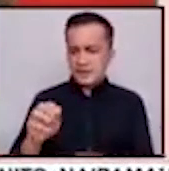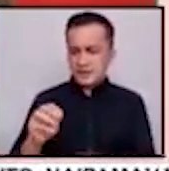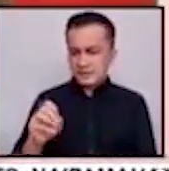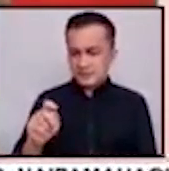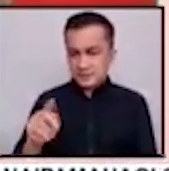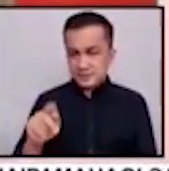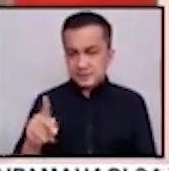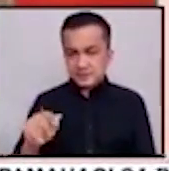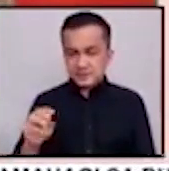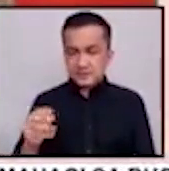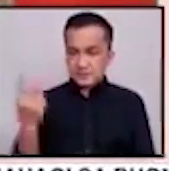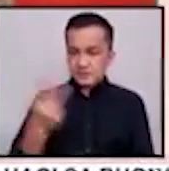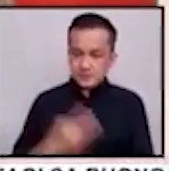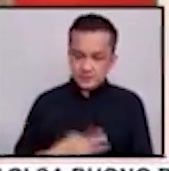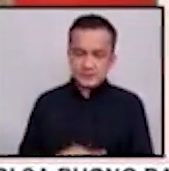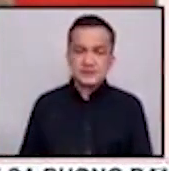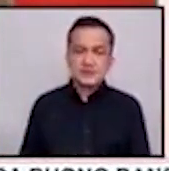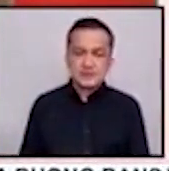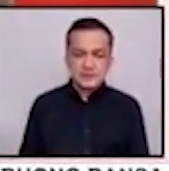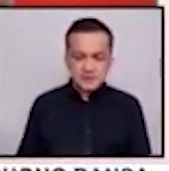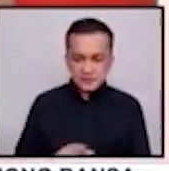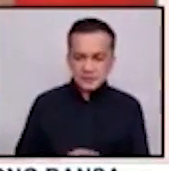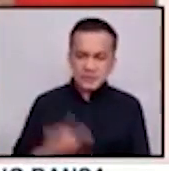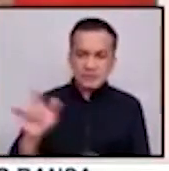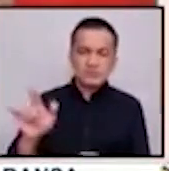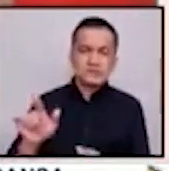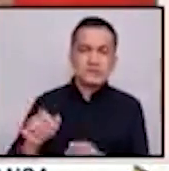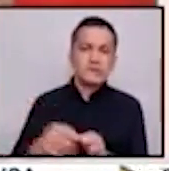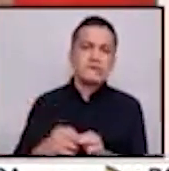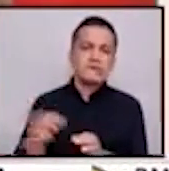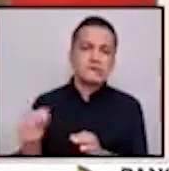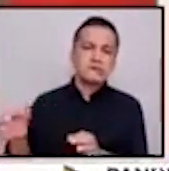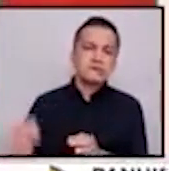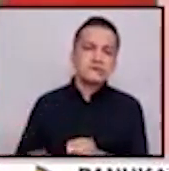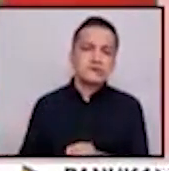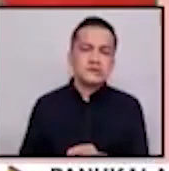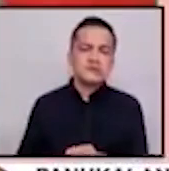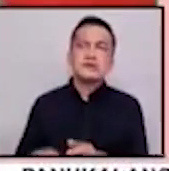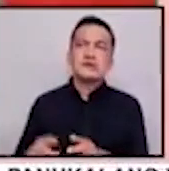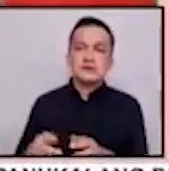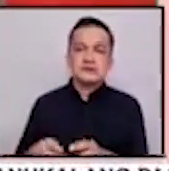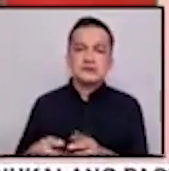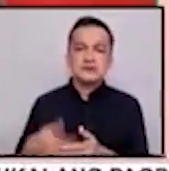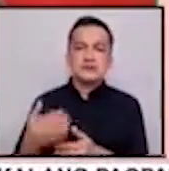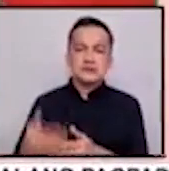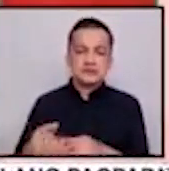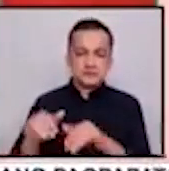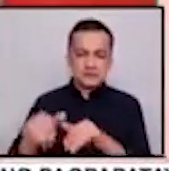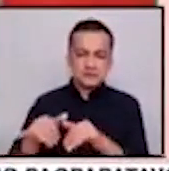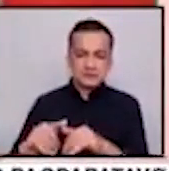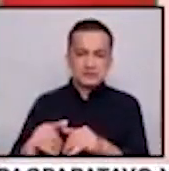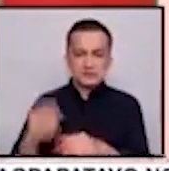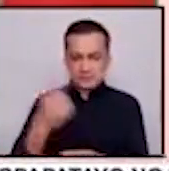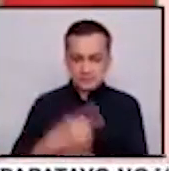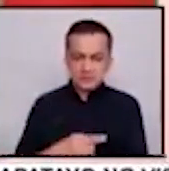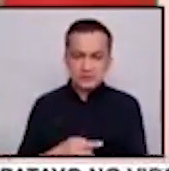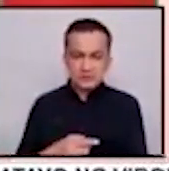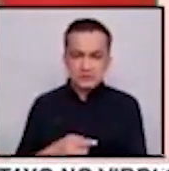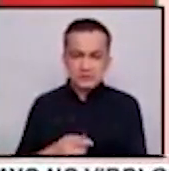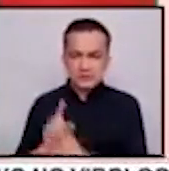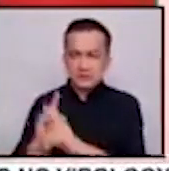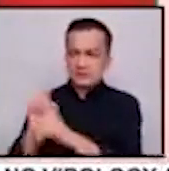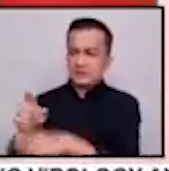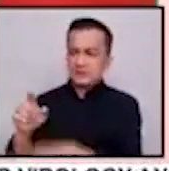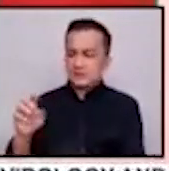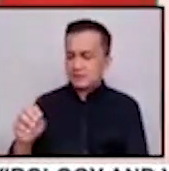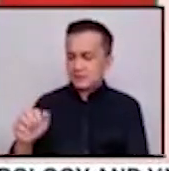Then, yung flight ko na-rebook. So, I had to stay another day and napadpad pa kami sa Manchester and